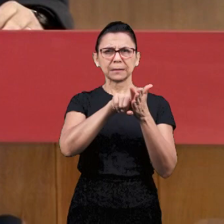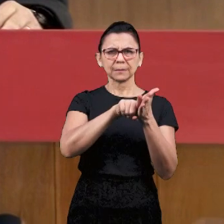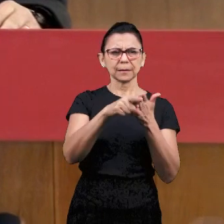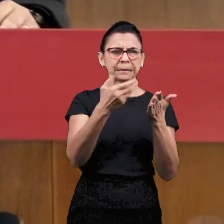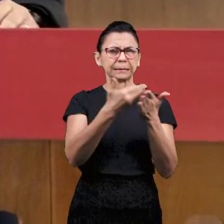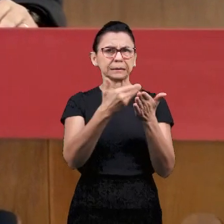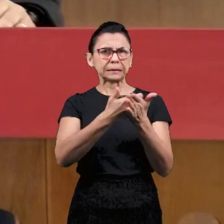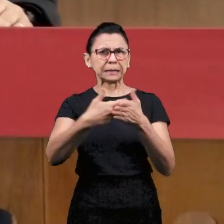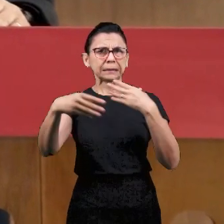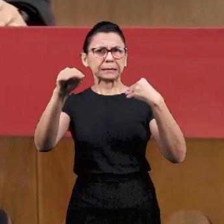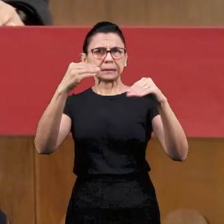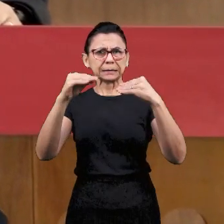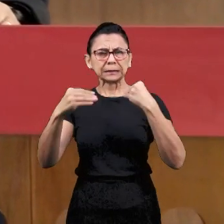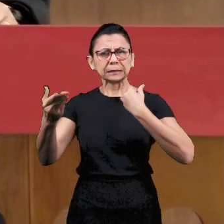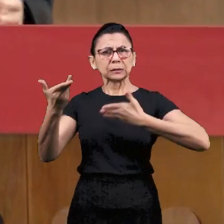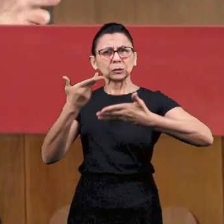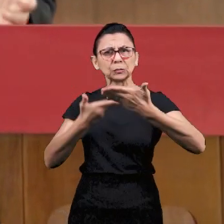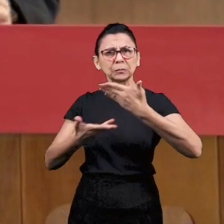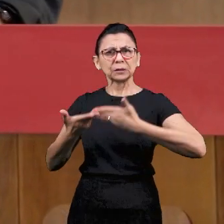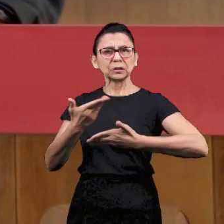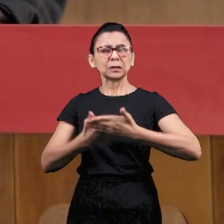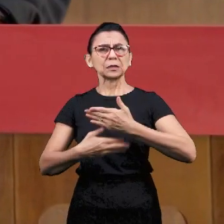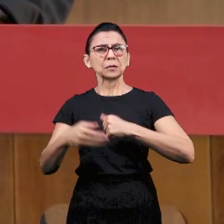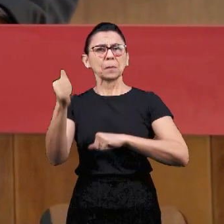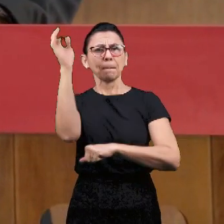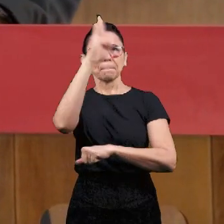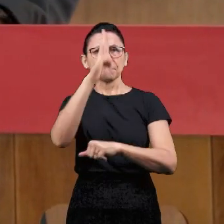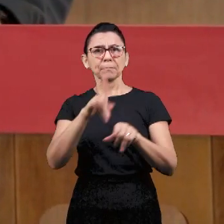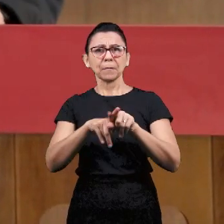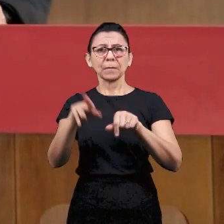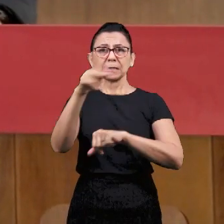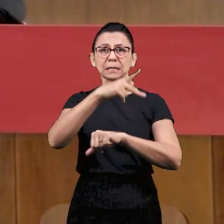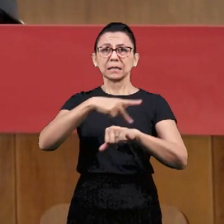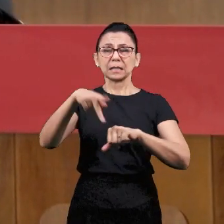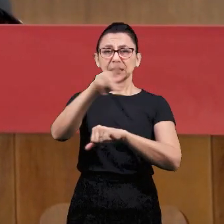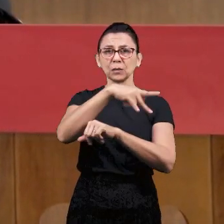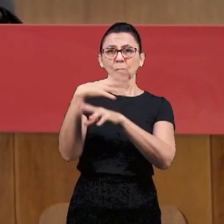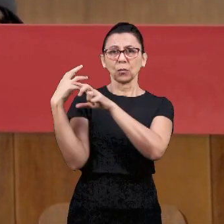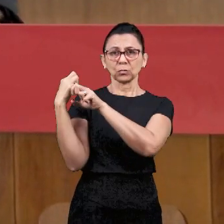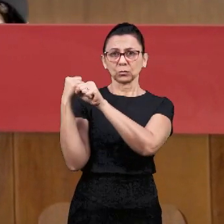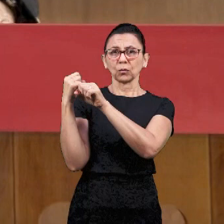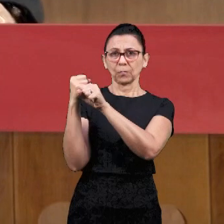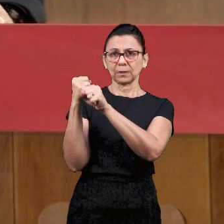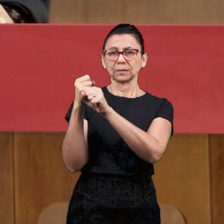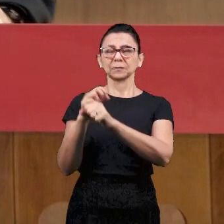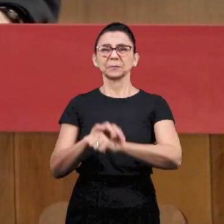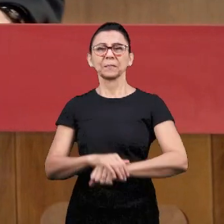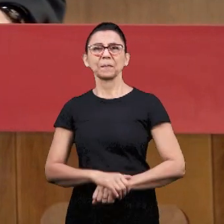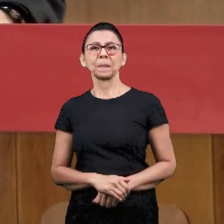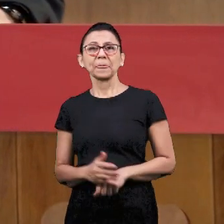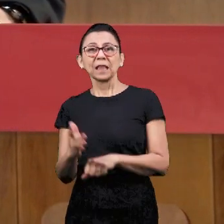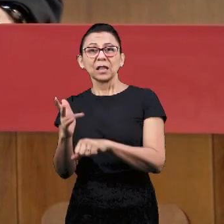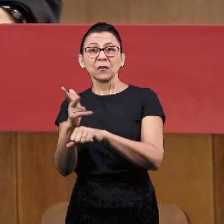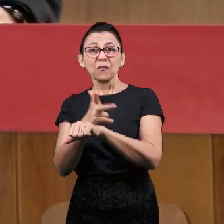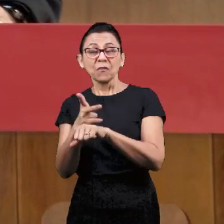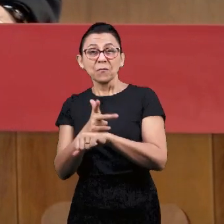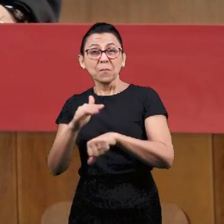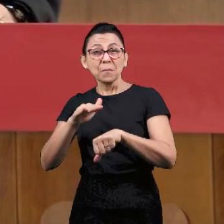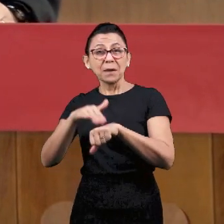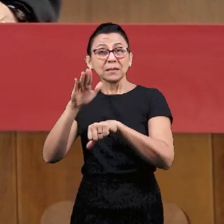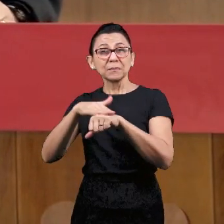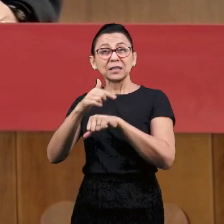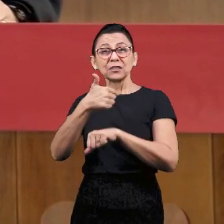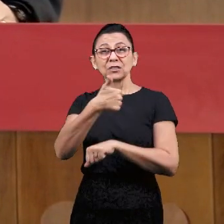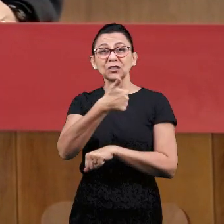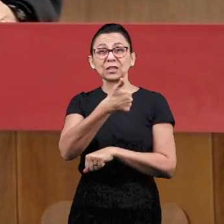eux, entre Brésil et étrangers, et les vidéos aussi, plus de 100 vidéos nous ont été envoyées